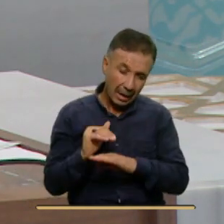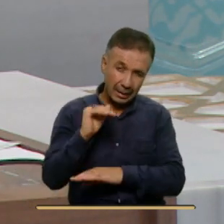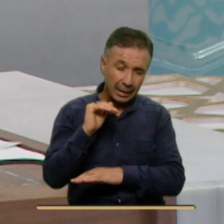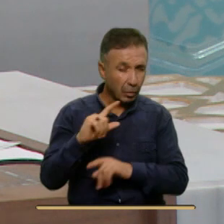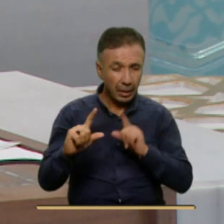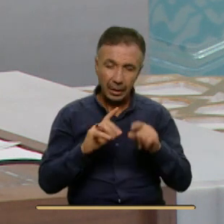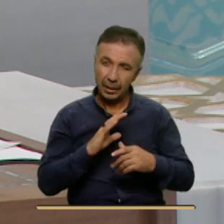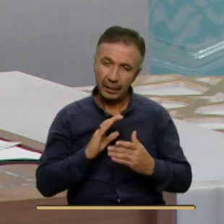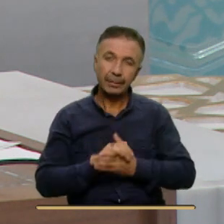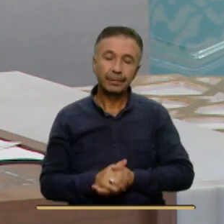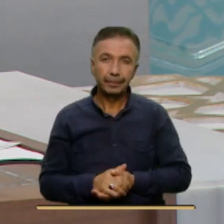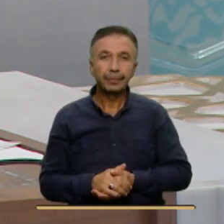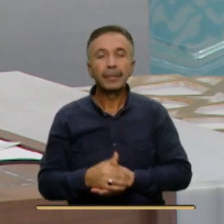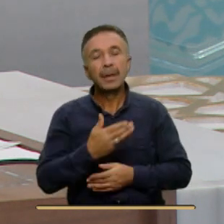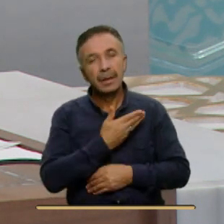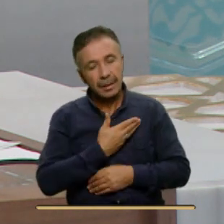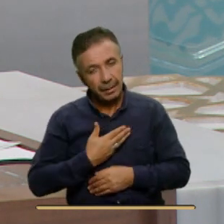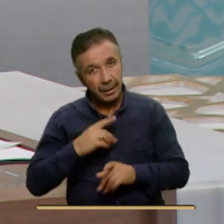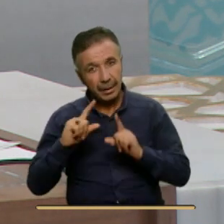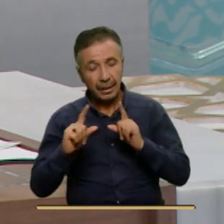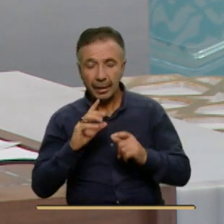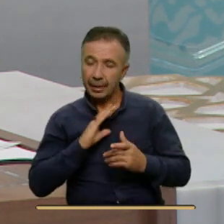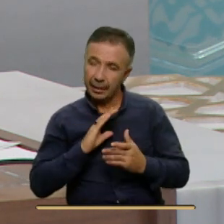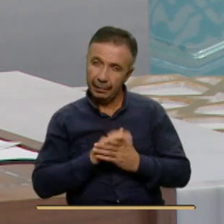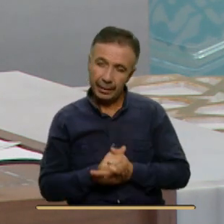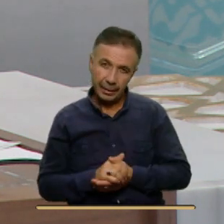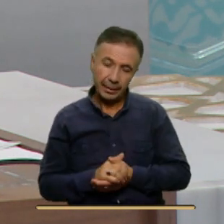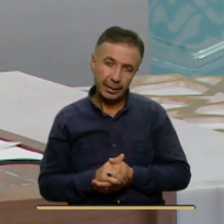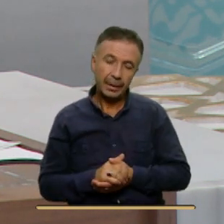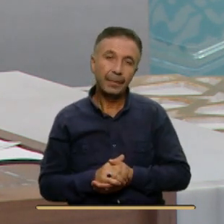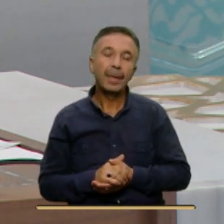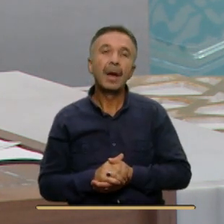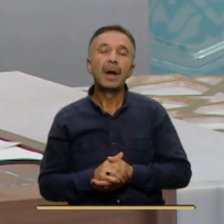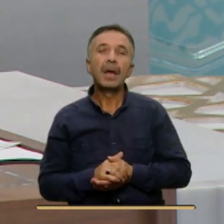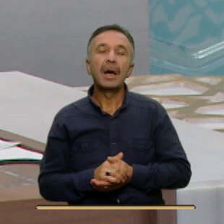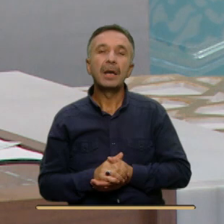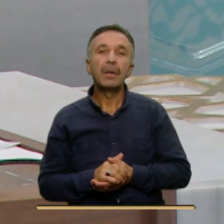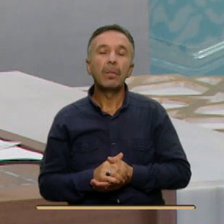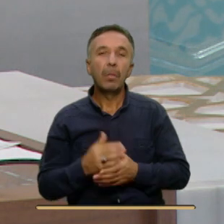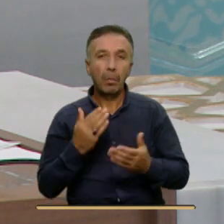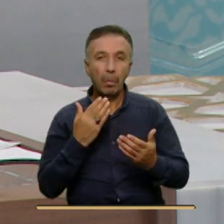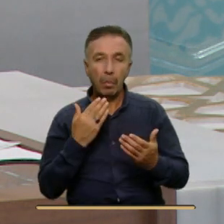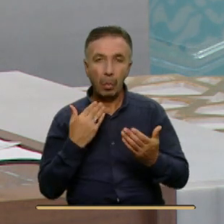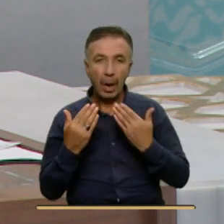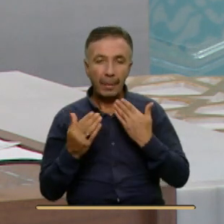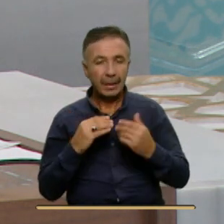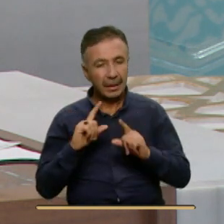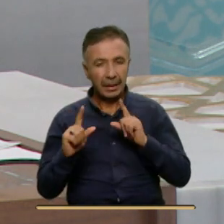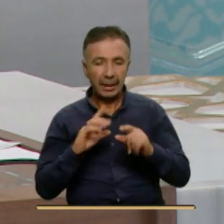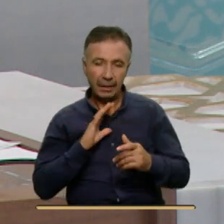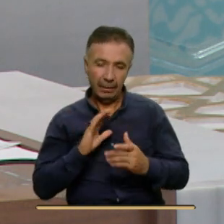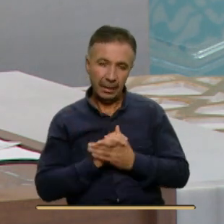var. Sevgiye de muhtacız, muhabbete de muhtacız, birlikte,